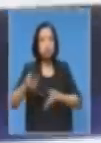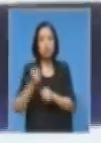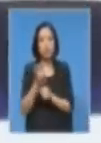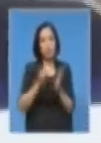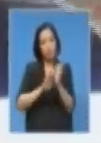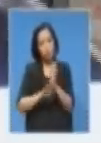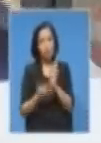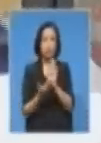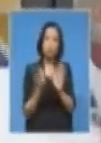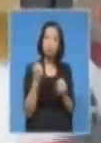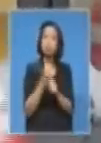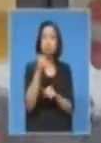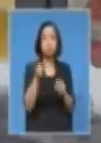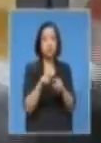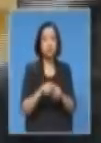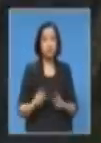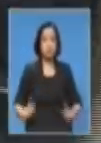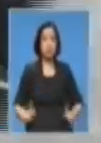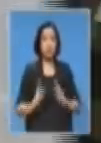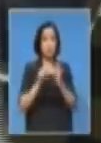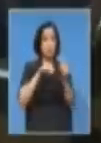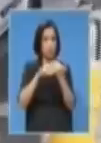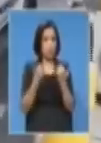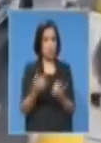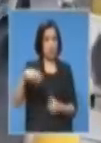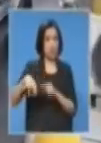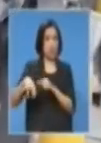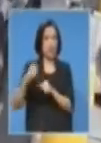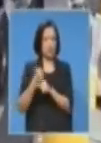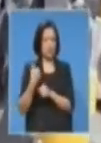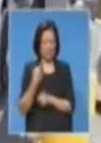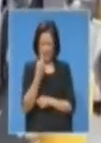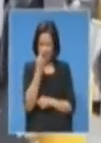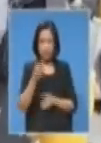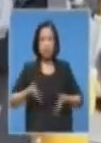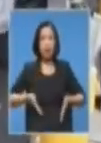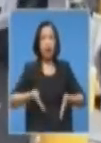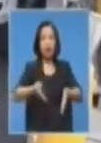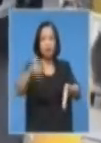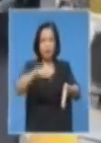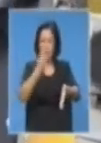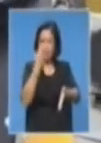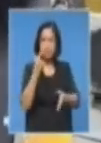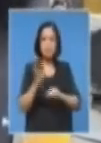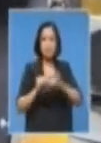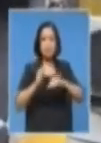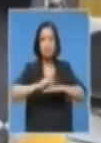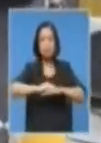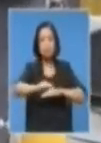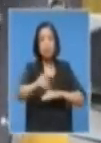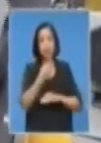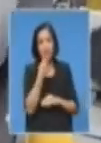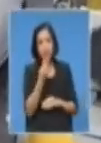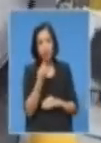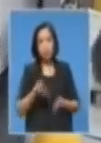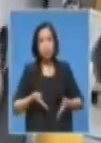ได้สิ่งที่ทางกระทรวงคมนาคมกำลังดำเนินการอยู่ในขณะนี้ก็มีอีกเส้นหนึ่งครับพี่น้องประชาชนที่เดินใช้เส้นท